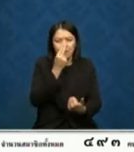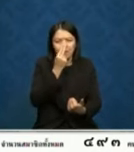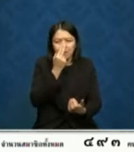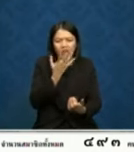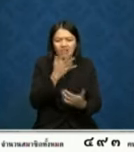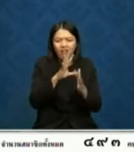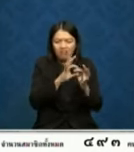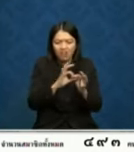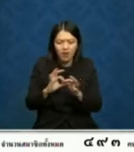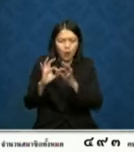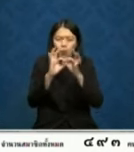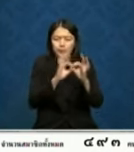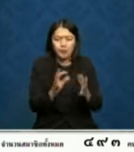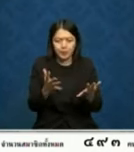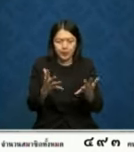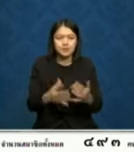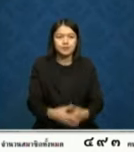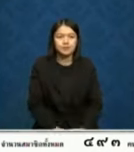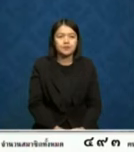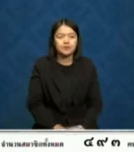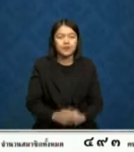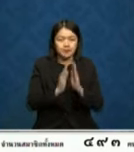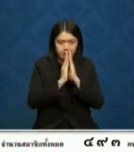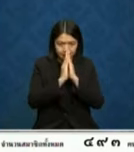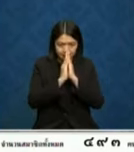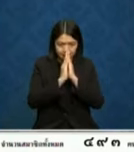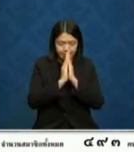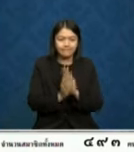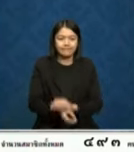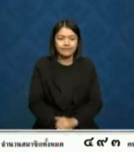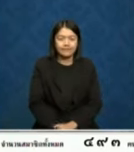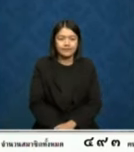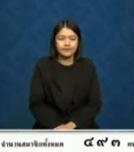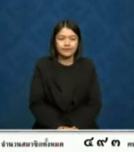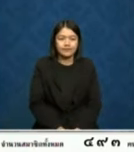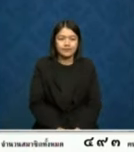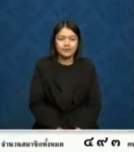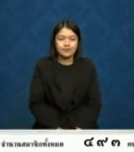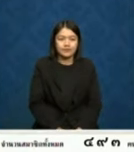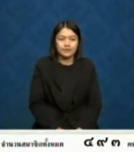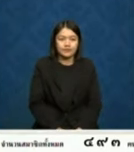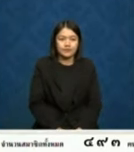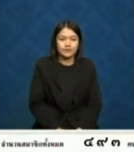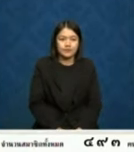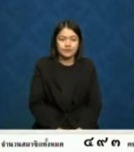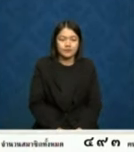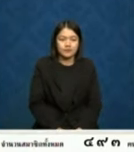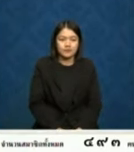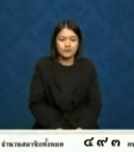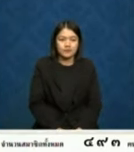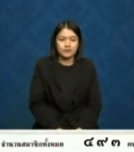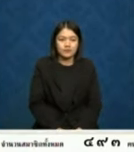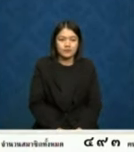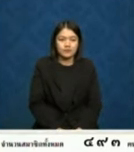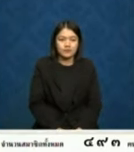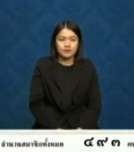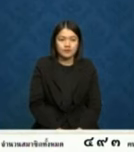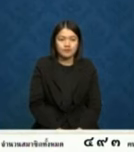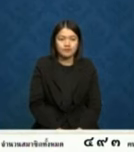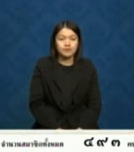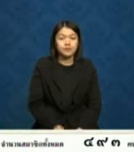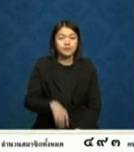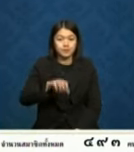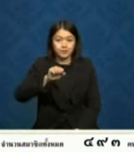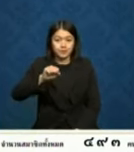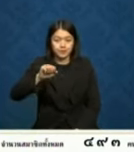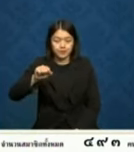ความเชื่อมโยงครับท่านประธานครับขอบคุณมากครับขอบคุณครับสภาผู้แทนราษฎร